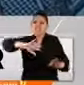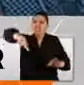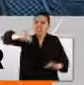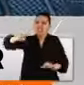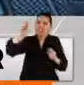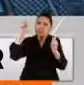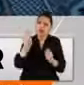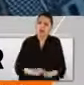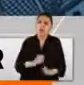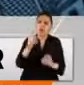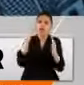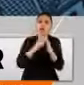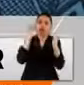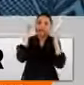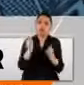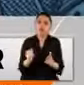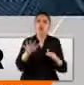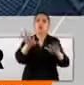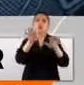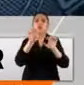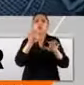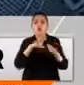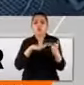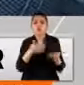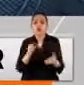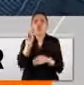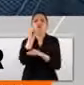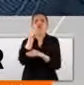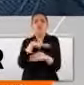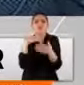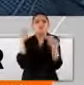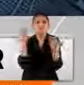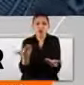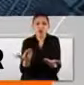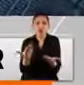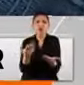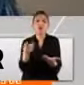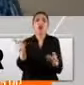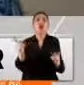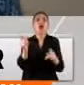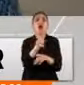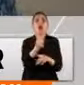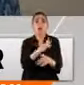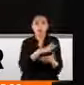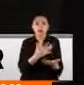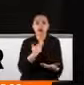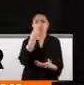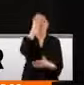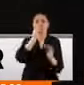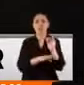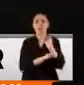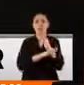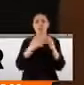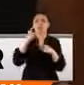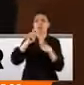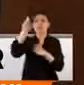Evin durumu hiç iyi değil. Nutubet içinde, farelerin içinde, akrepler içinde. Tek yaşıyorum. Sevgi